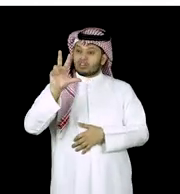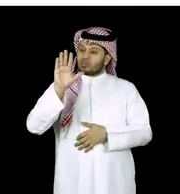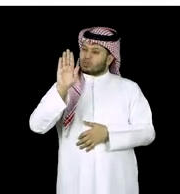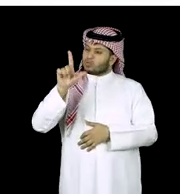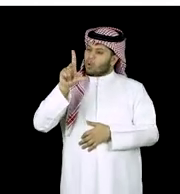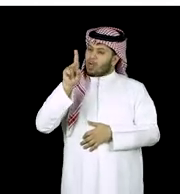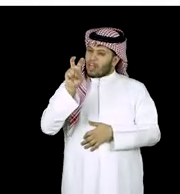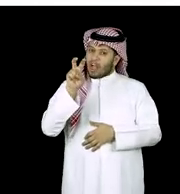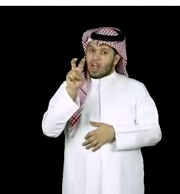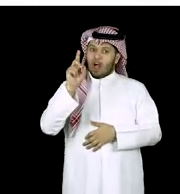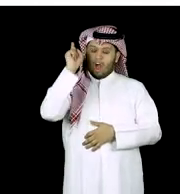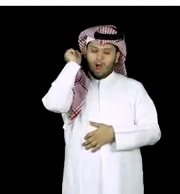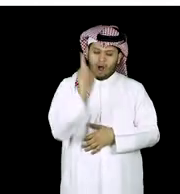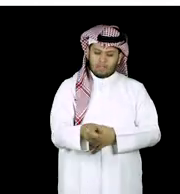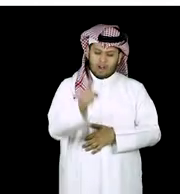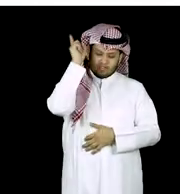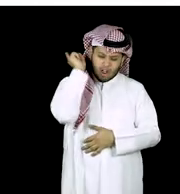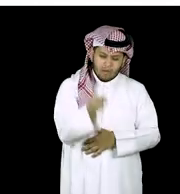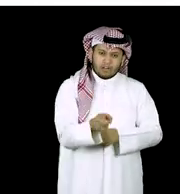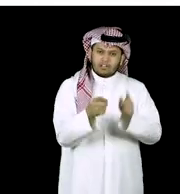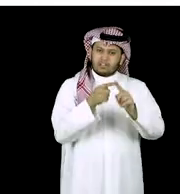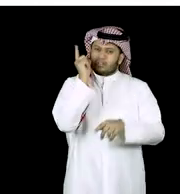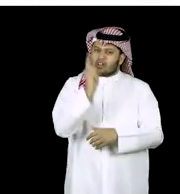السلطة التشريعية،